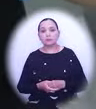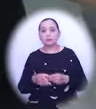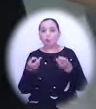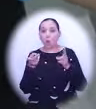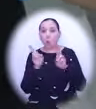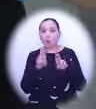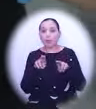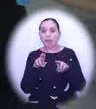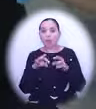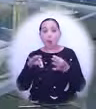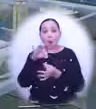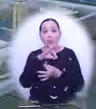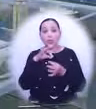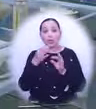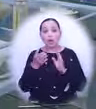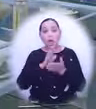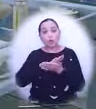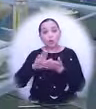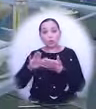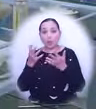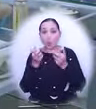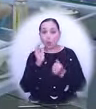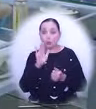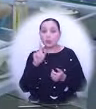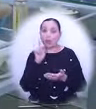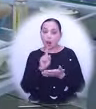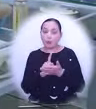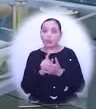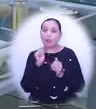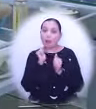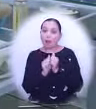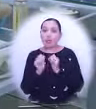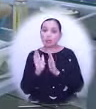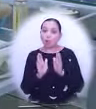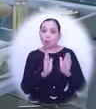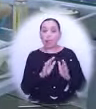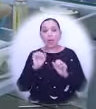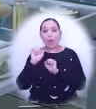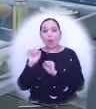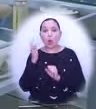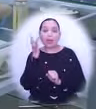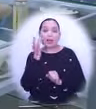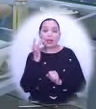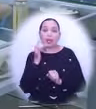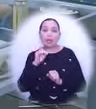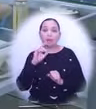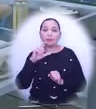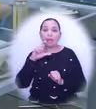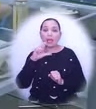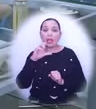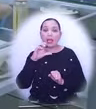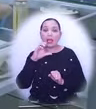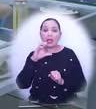Qolgan qoldiqlar tozalab olingandan so'ng albatta har doimgidek himoya kremini, ya'ni SPF